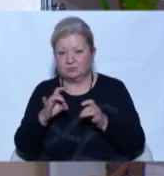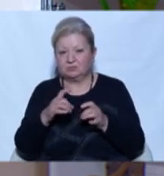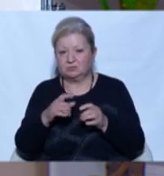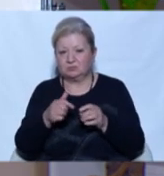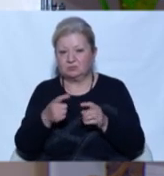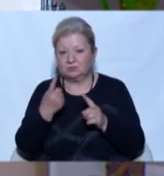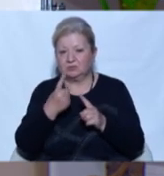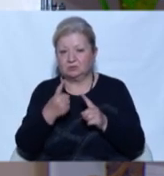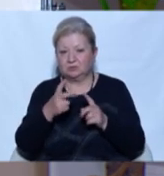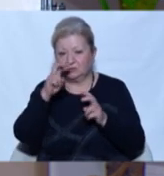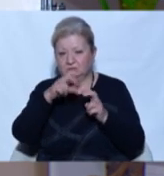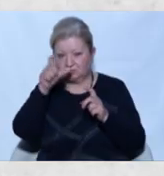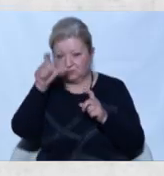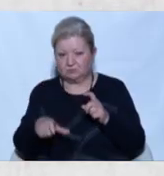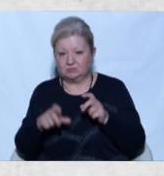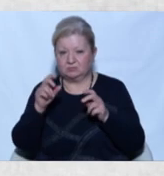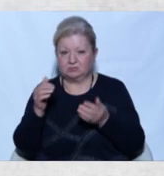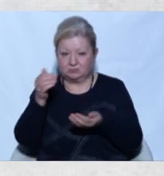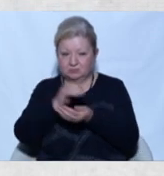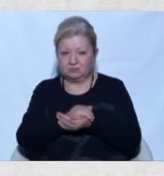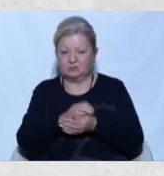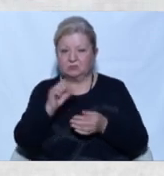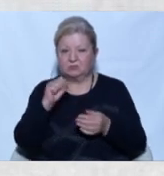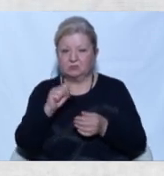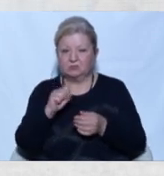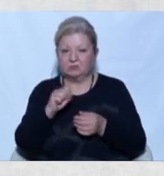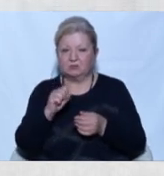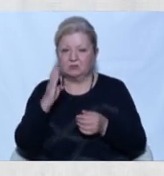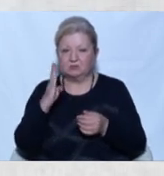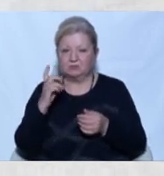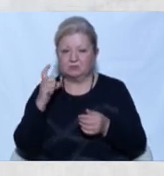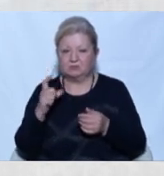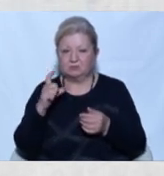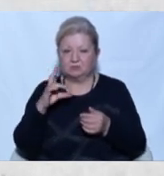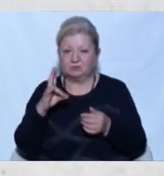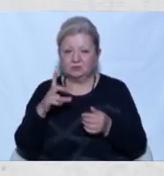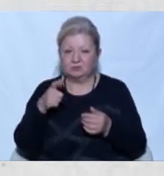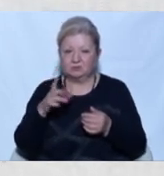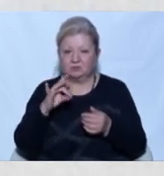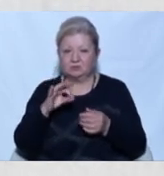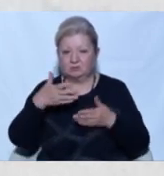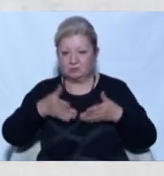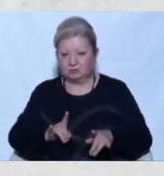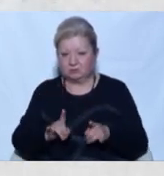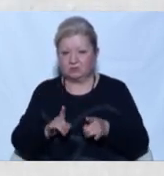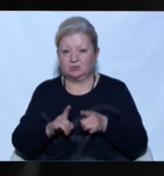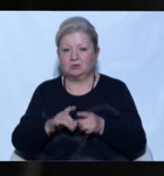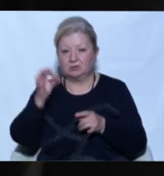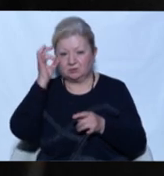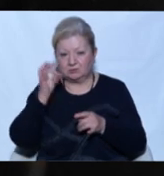მკვლევარი გაგაცნოთ, ალფრედ ვეგენერი. ალფრედ ვეგენერი დაიბადა გერმანიაში, ერთ-ერთი მღვდლის